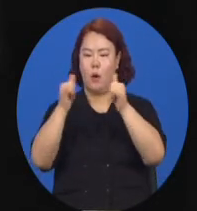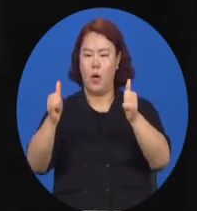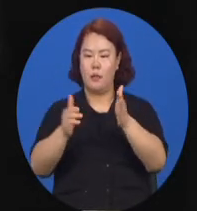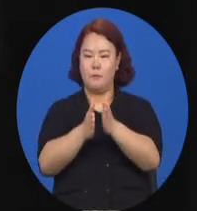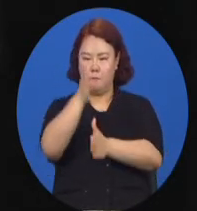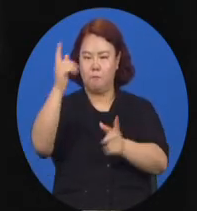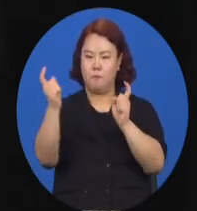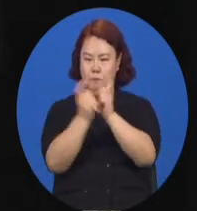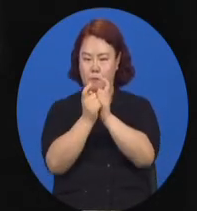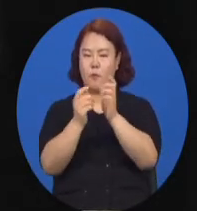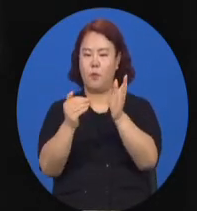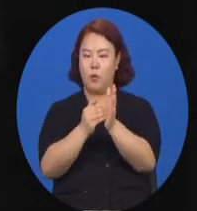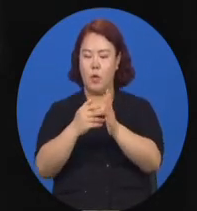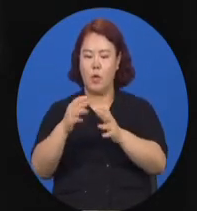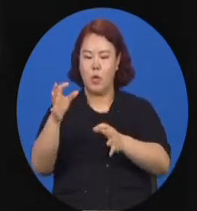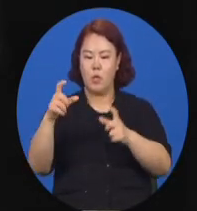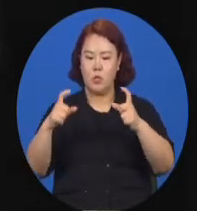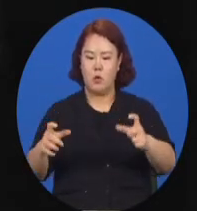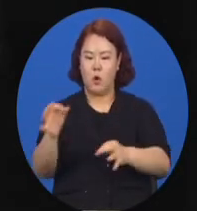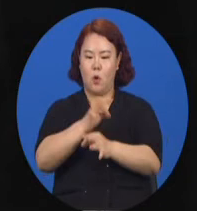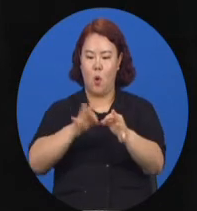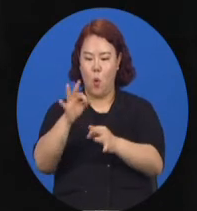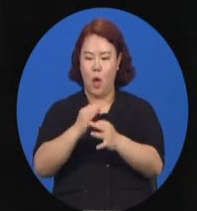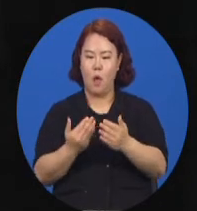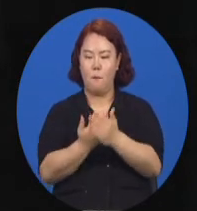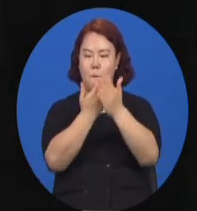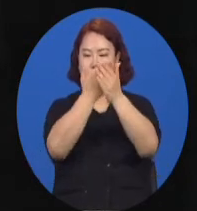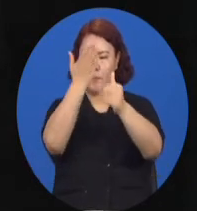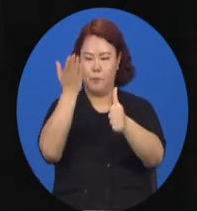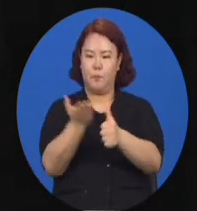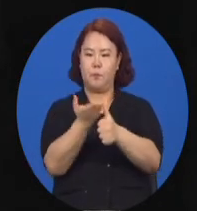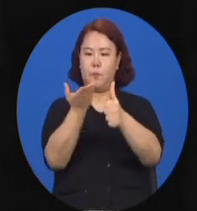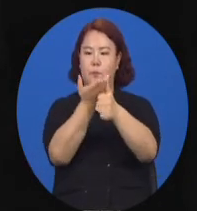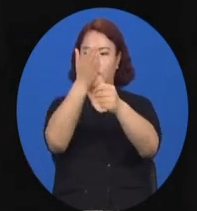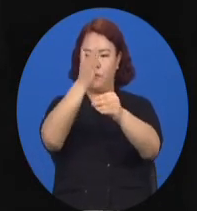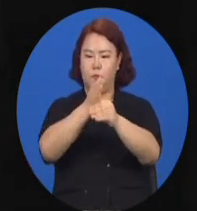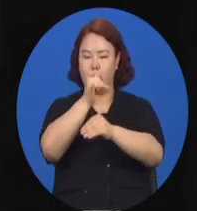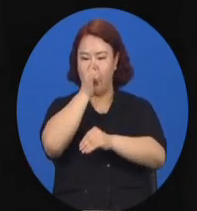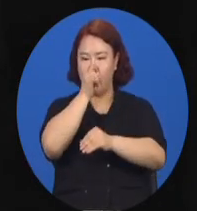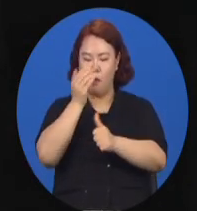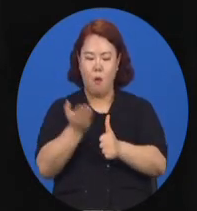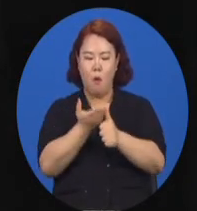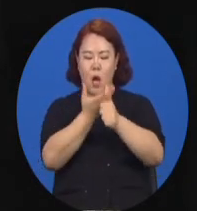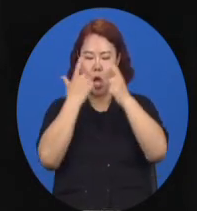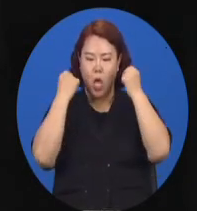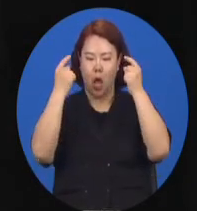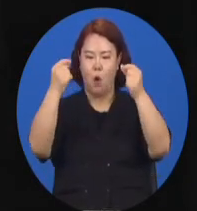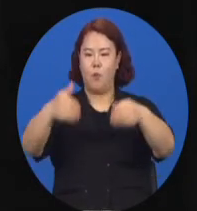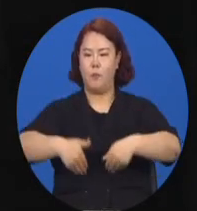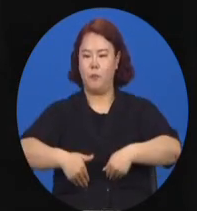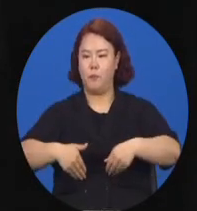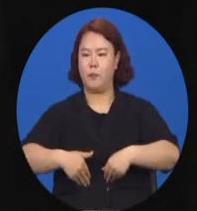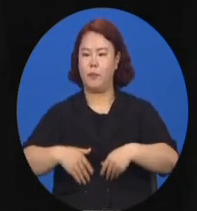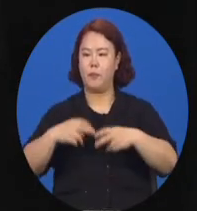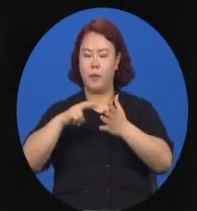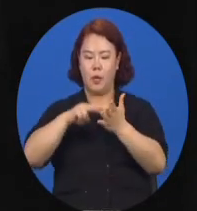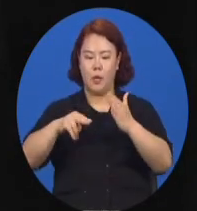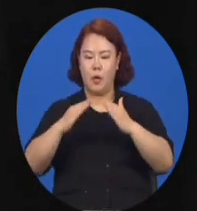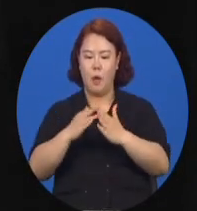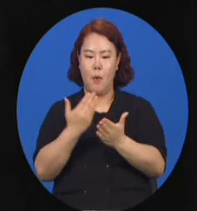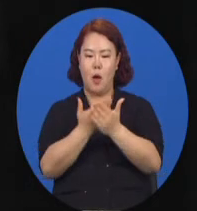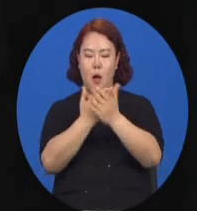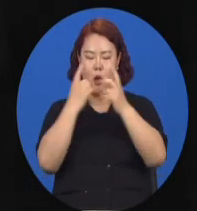경제는 날로 성장을 해가고 있습니다. 이러한 성장의 기류는 계속되어야 됩니다. 단양의 발전은 지속되어야